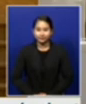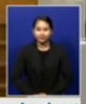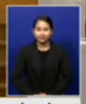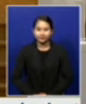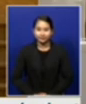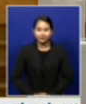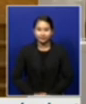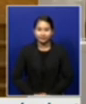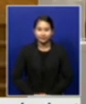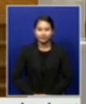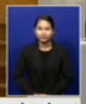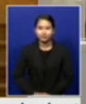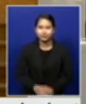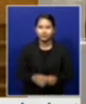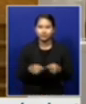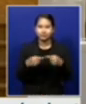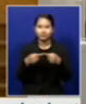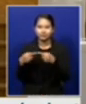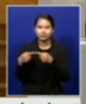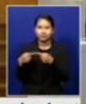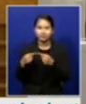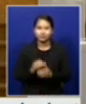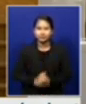ารย์โควิดพวงงามครับ